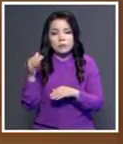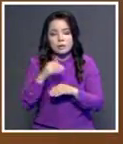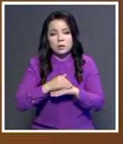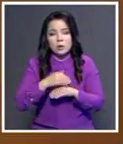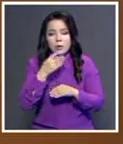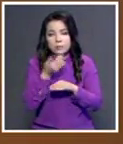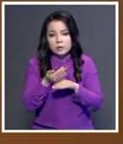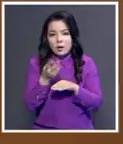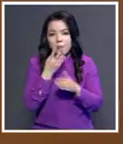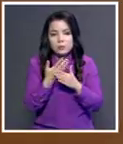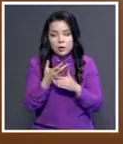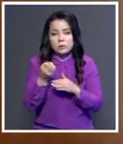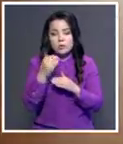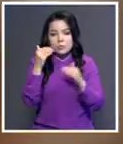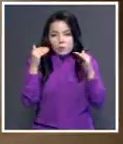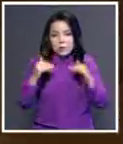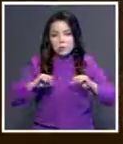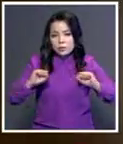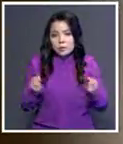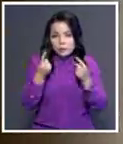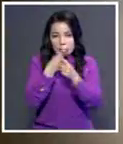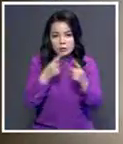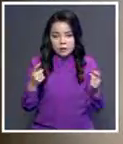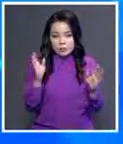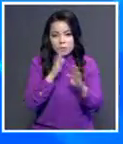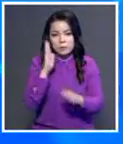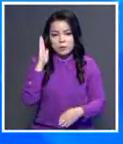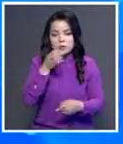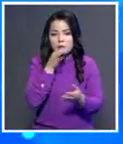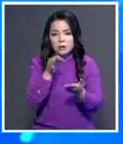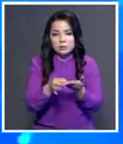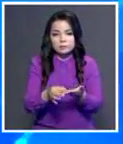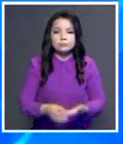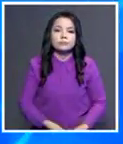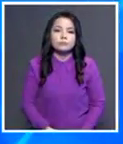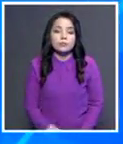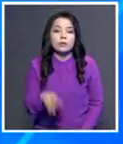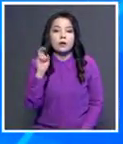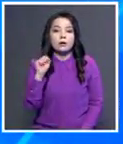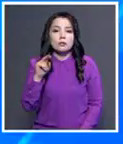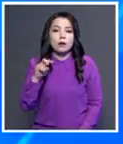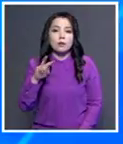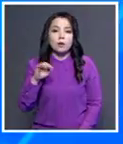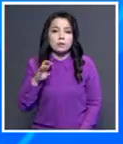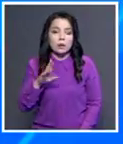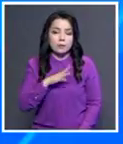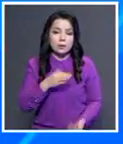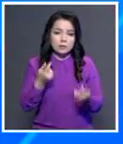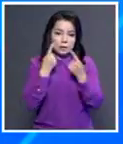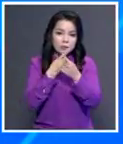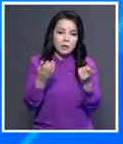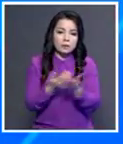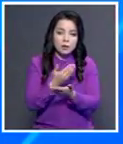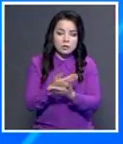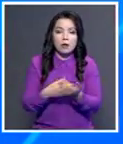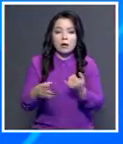төменгі қысым жүйесі ықпал етіп отыр. Каталонияның экс-басшысы Карлес Пучдемон аймақ үкметінің